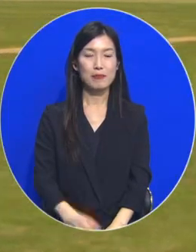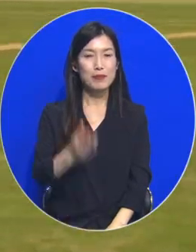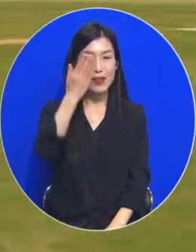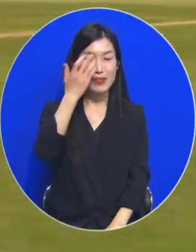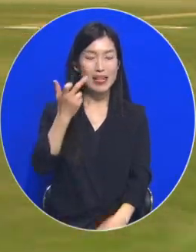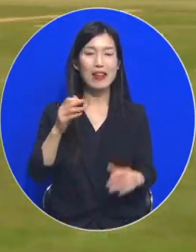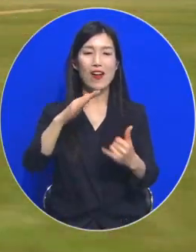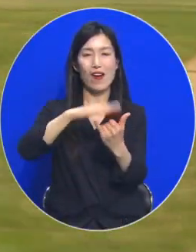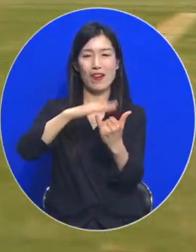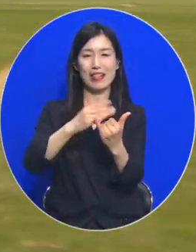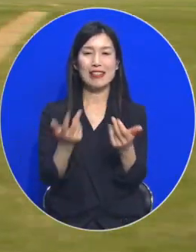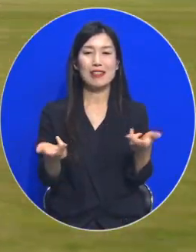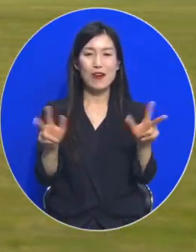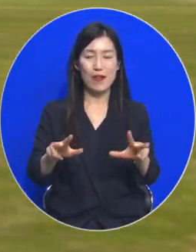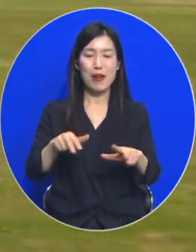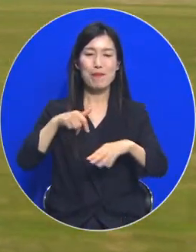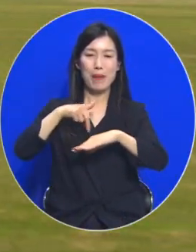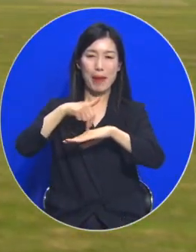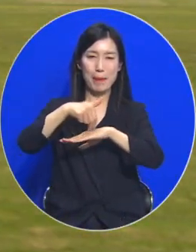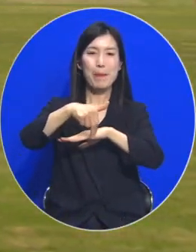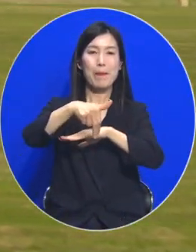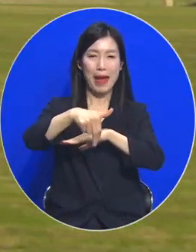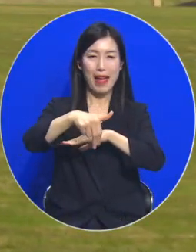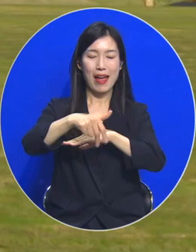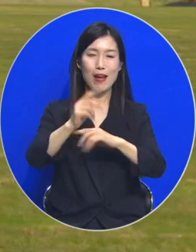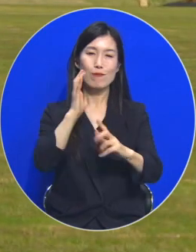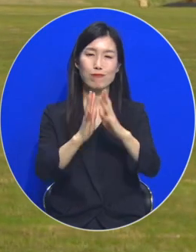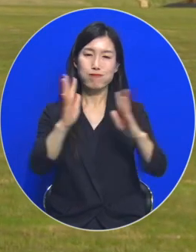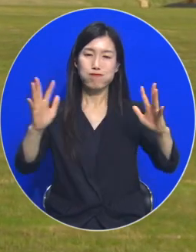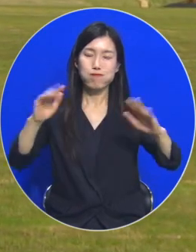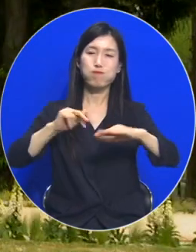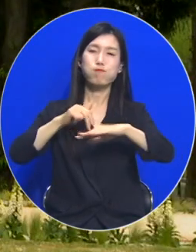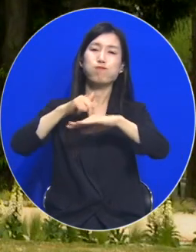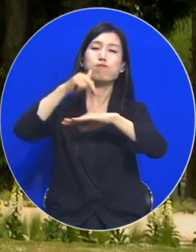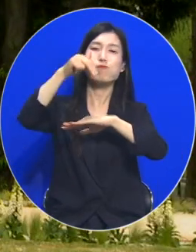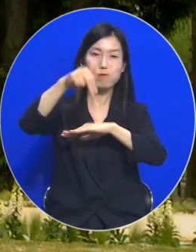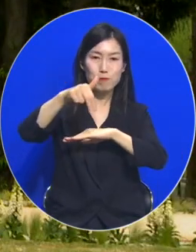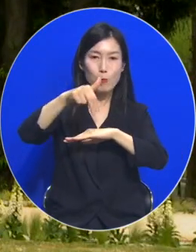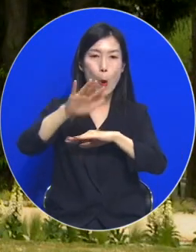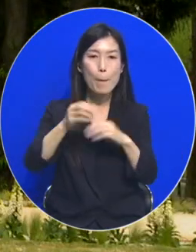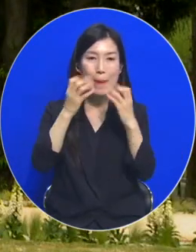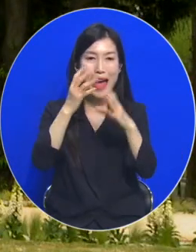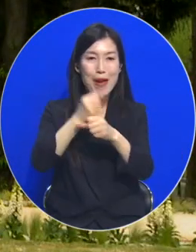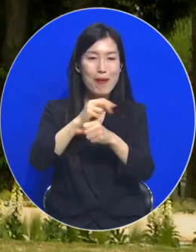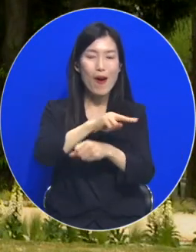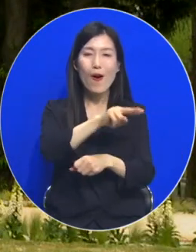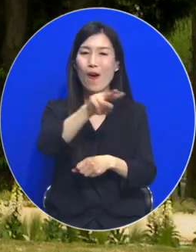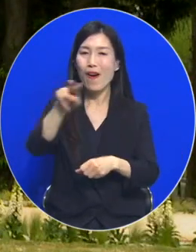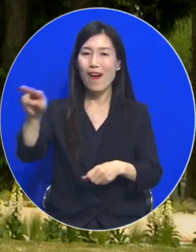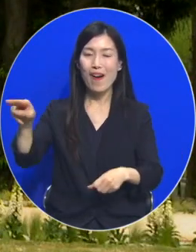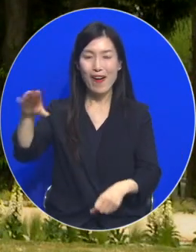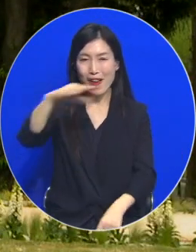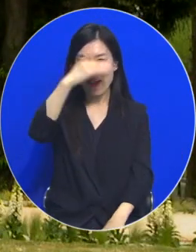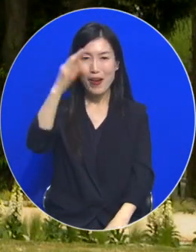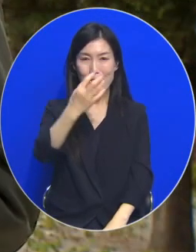용산 어린이정원 한가운데로 쭉 들어온 뒤 들꽃 산책로를 따라 올라가니 이번에 새롭게 조성된 전망 언덕이